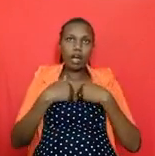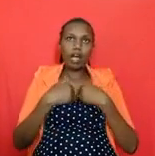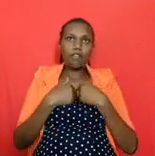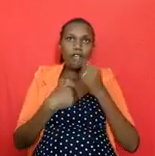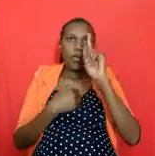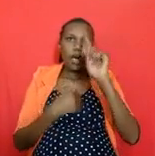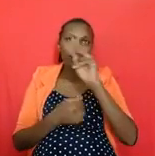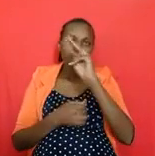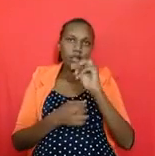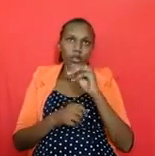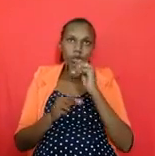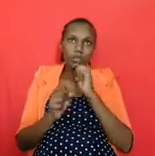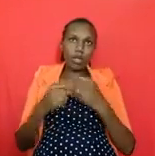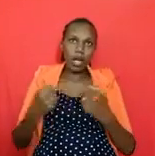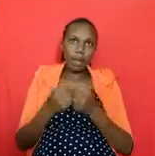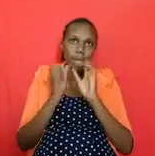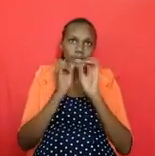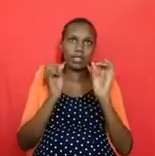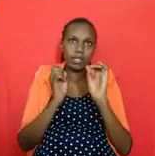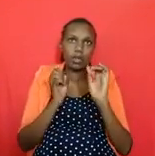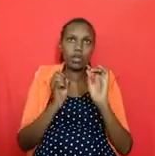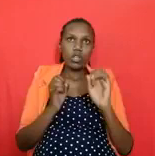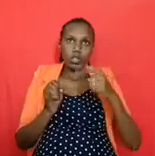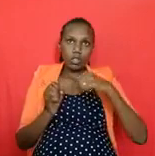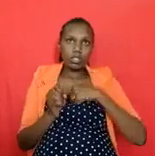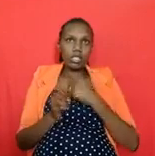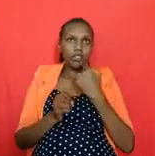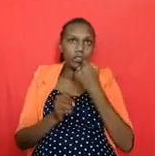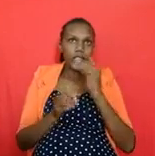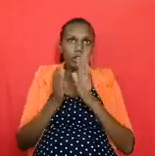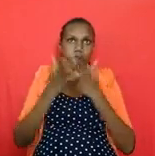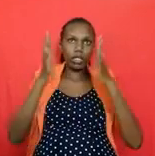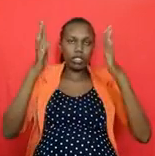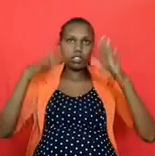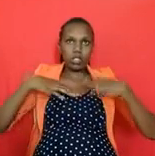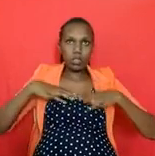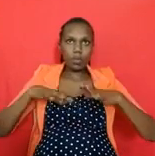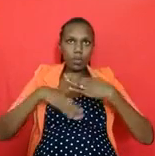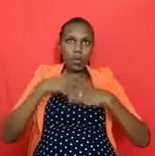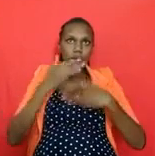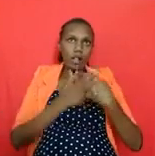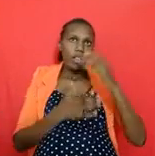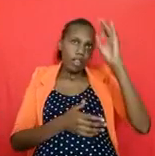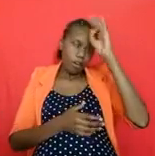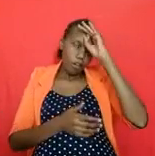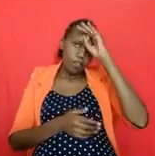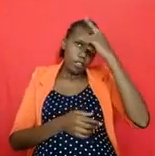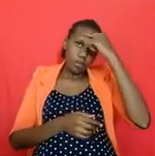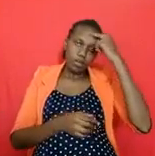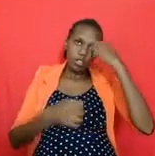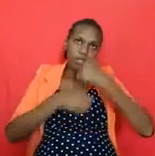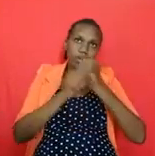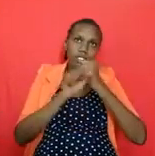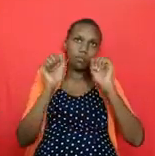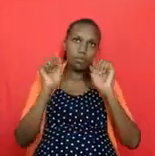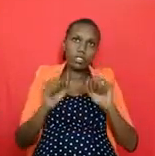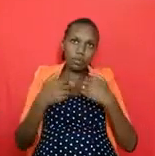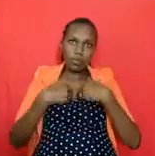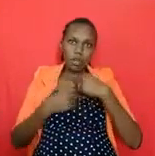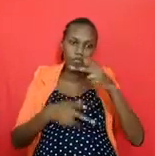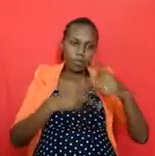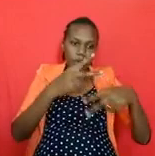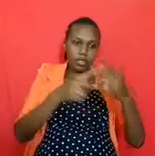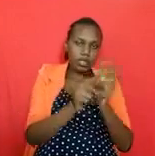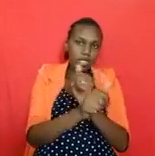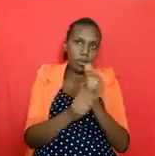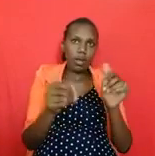kikete. Kuhuwa ni, to me, ni goda kukongratulate ya maki kore to ABC, to ni mahoti detie, kukoro na procedure jega,